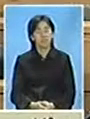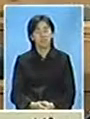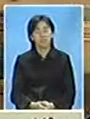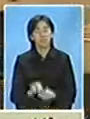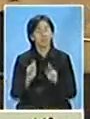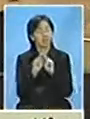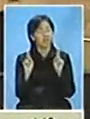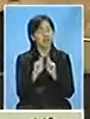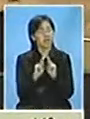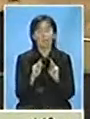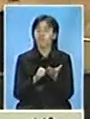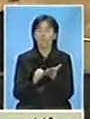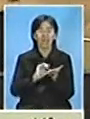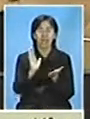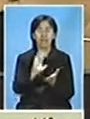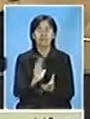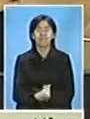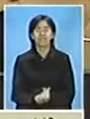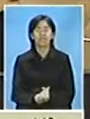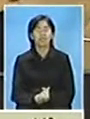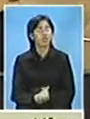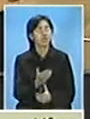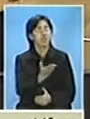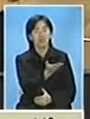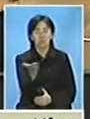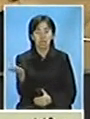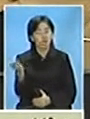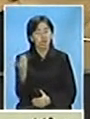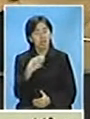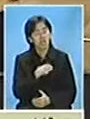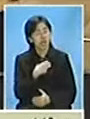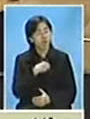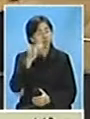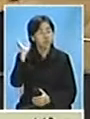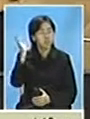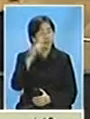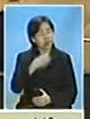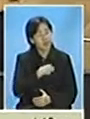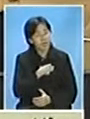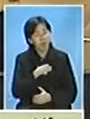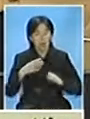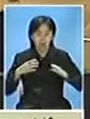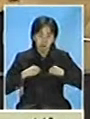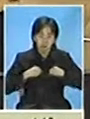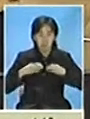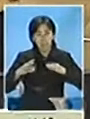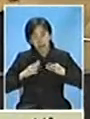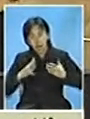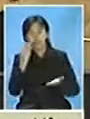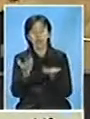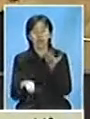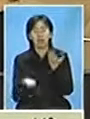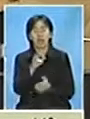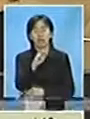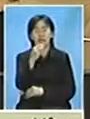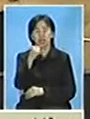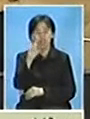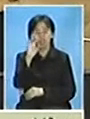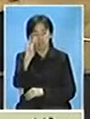การก็ยืนยันว่าจะไม่แก้นะคะก็อยู่ที่ท่านสมาชิกอาจจะรับหรือไม่รับของมาตรา15 17เนี่ยนะ